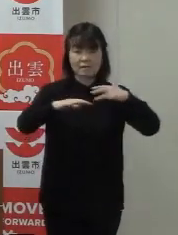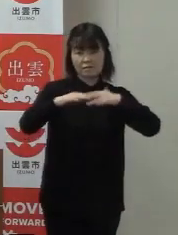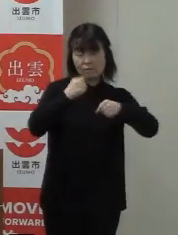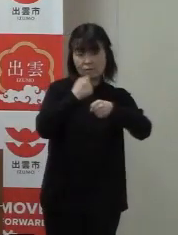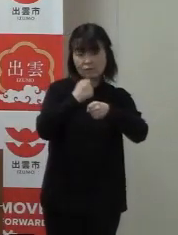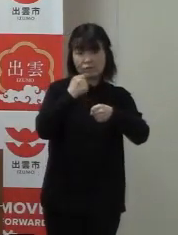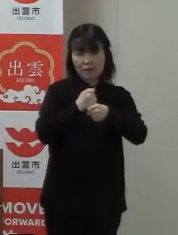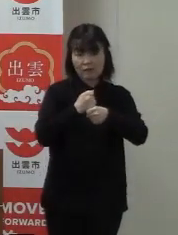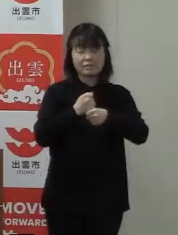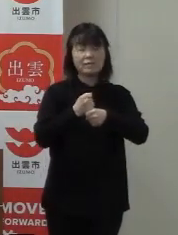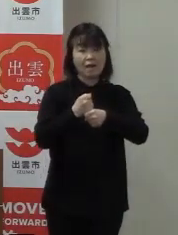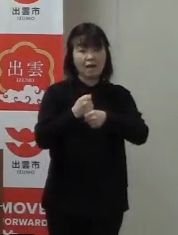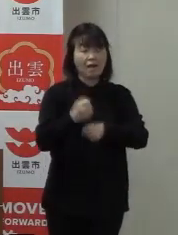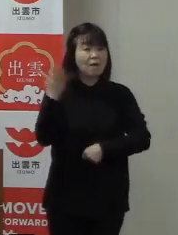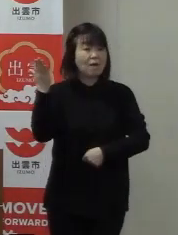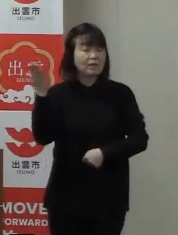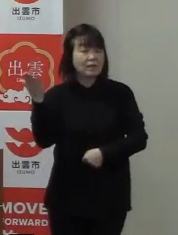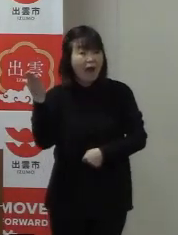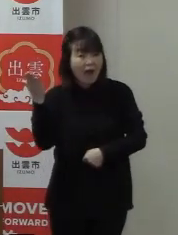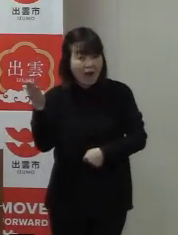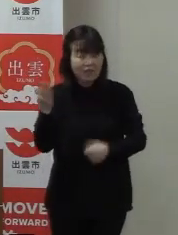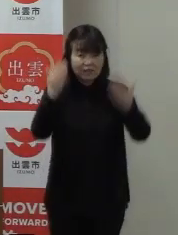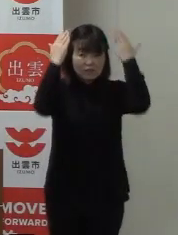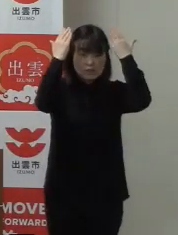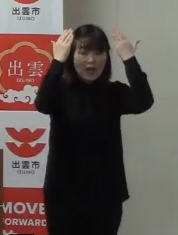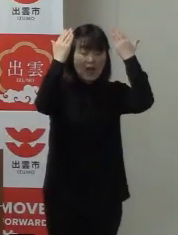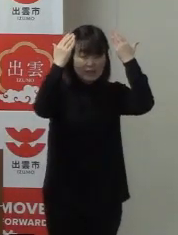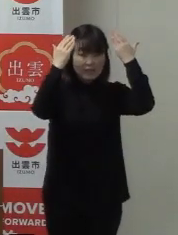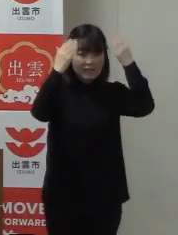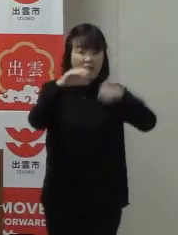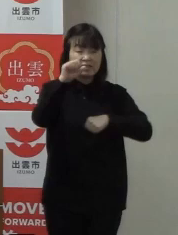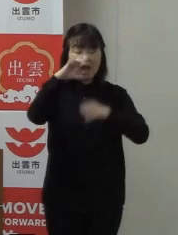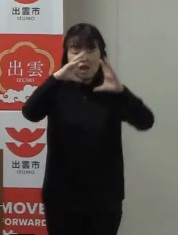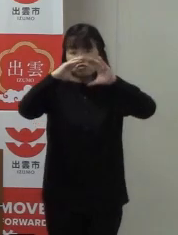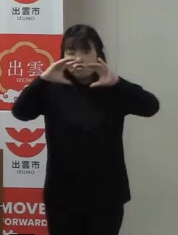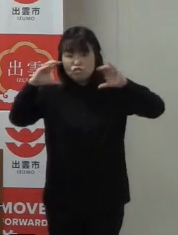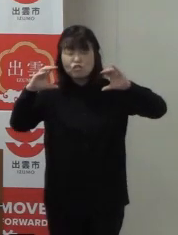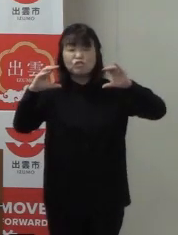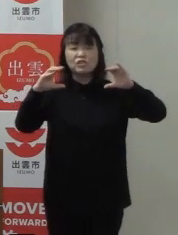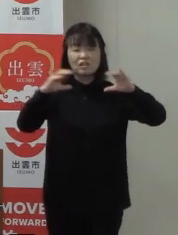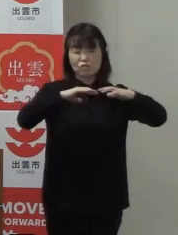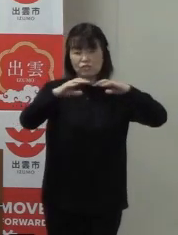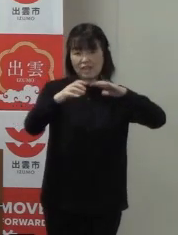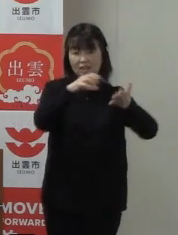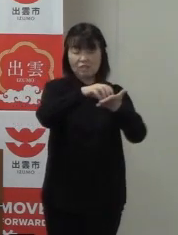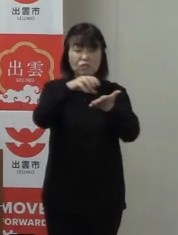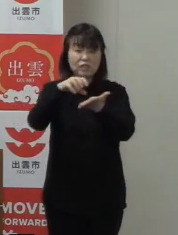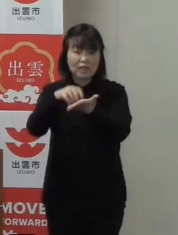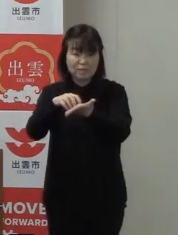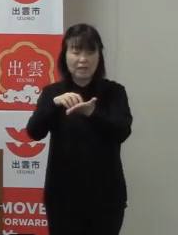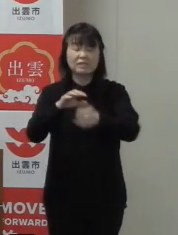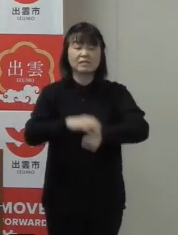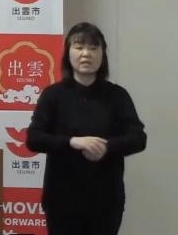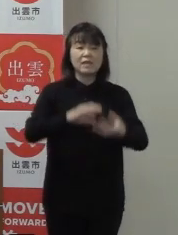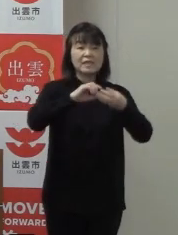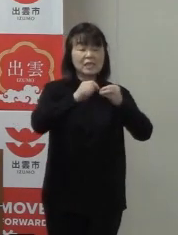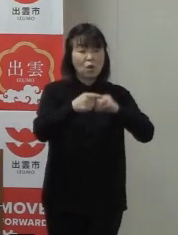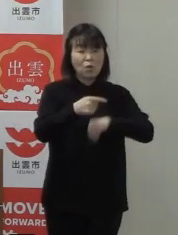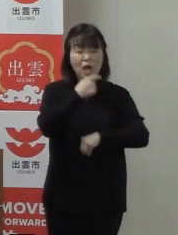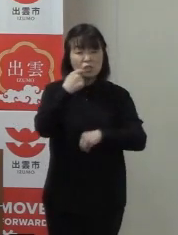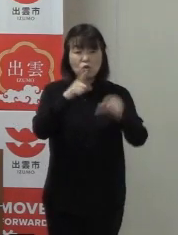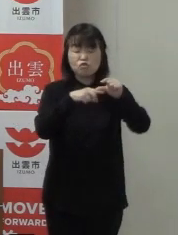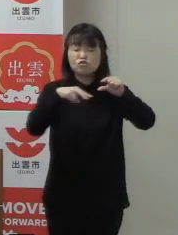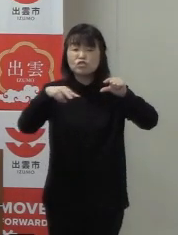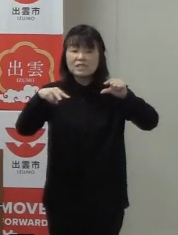よく見るとこうたくさんこう入っています。保管配慮は白を基調に上品に仕上げた写真やメッセージを添